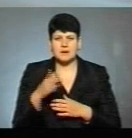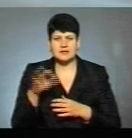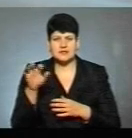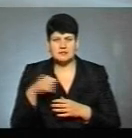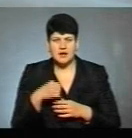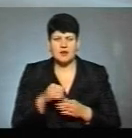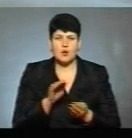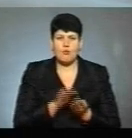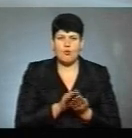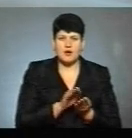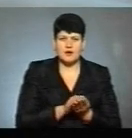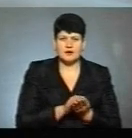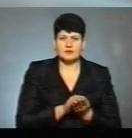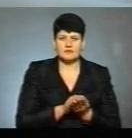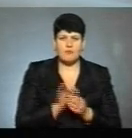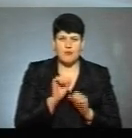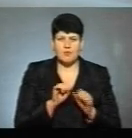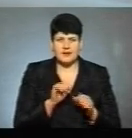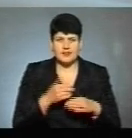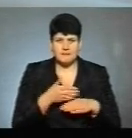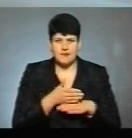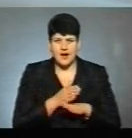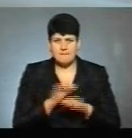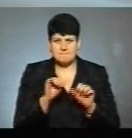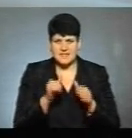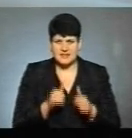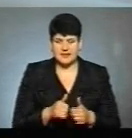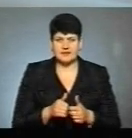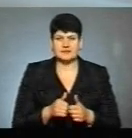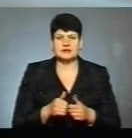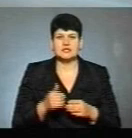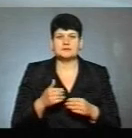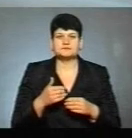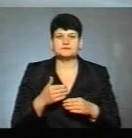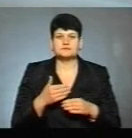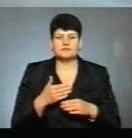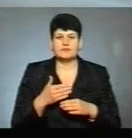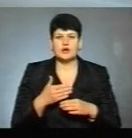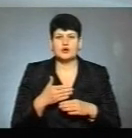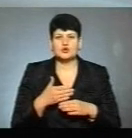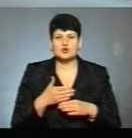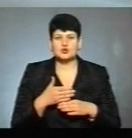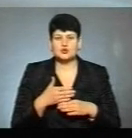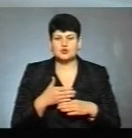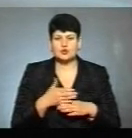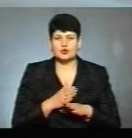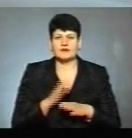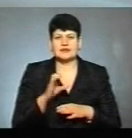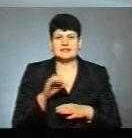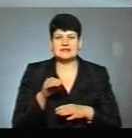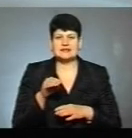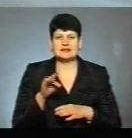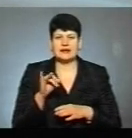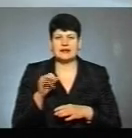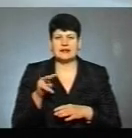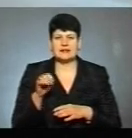там могилу, ну побили пам'ятник, зруйнували стрілецьку могилу, ми кажемо. Відплату цього,